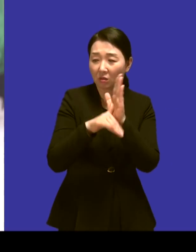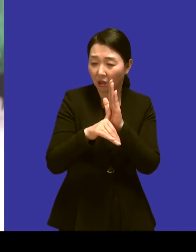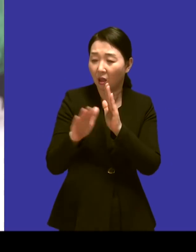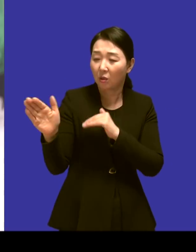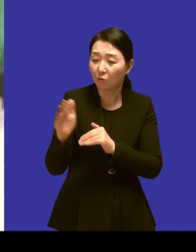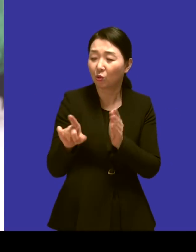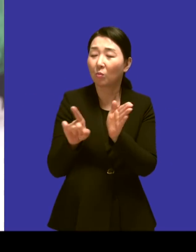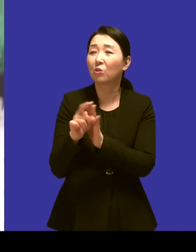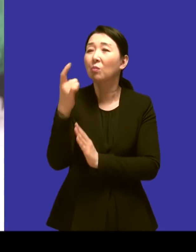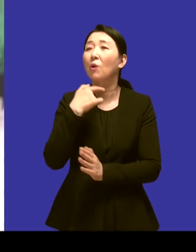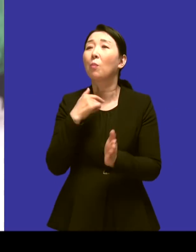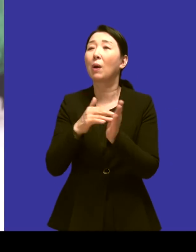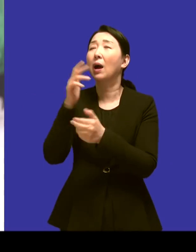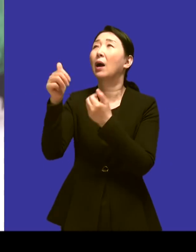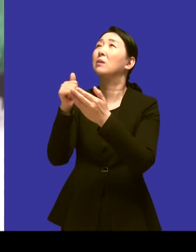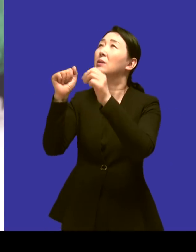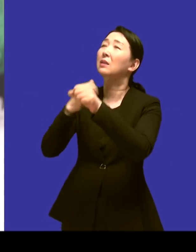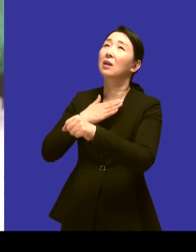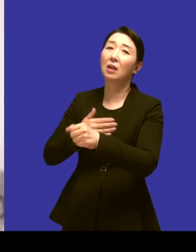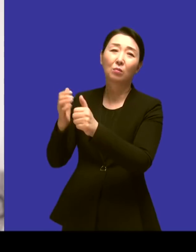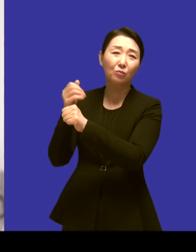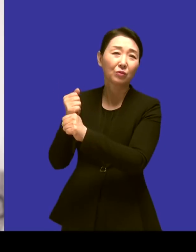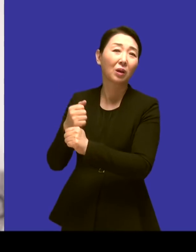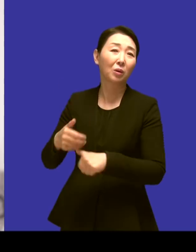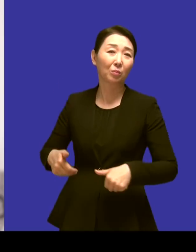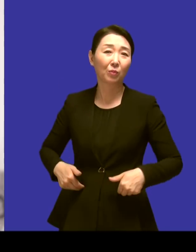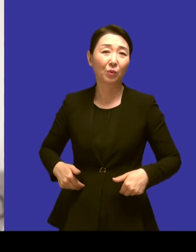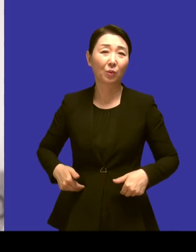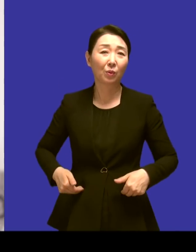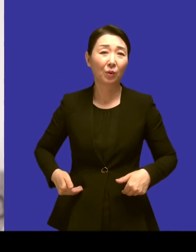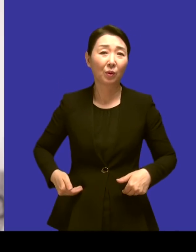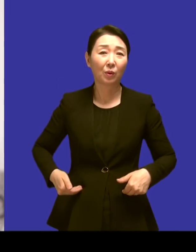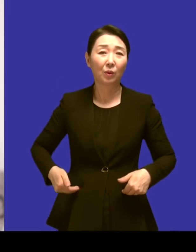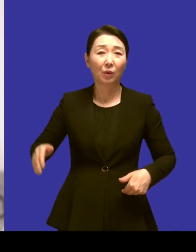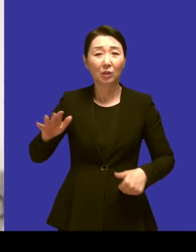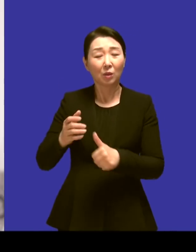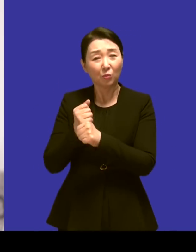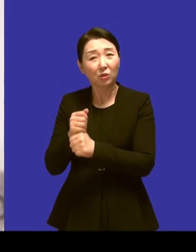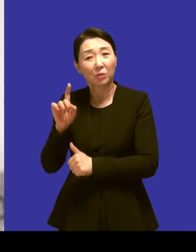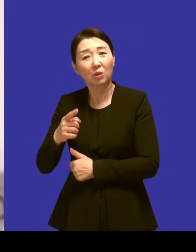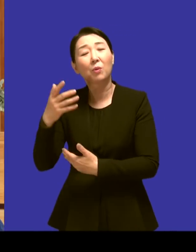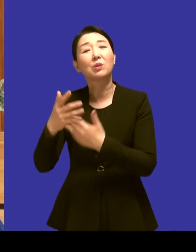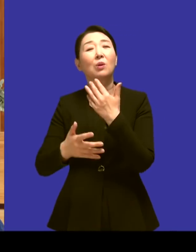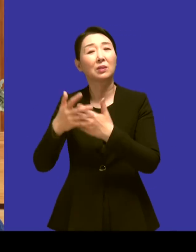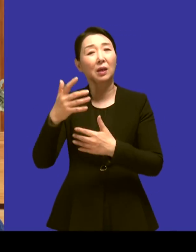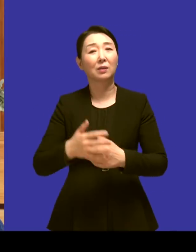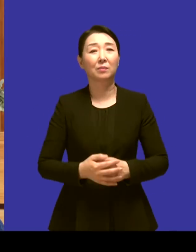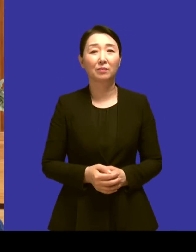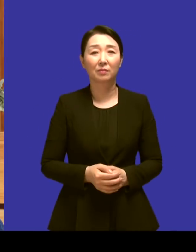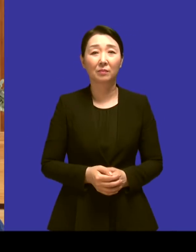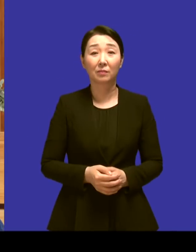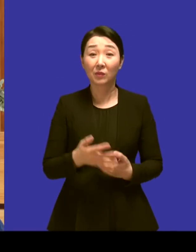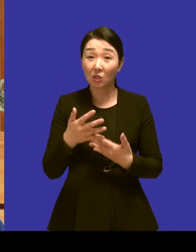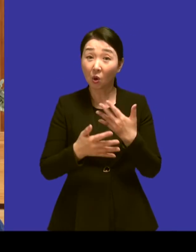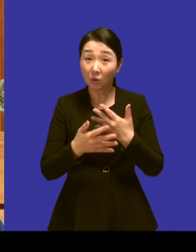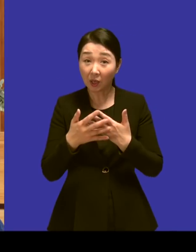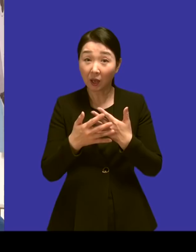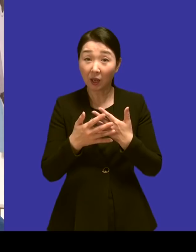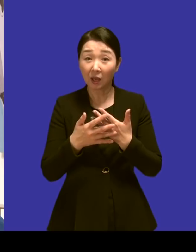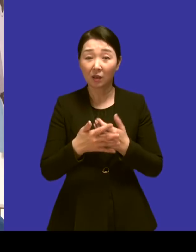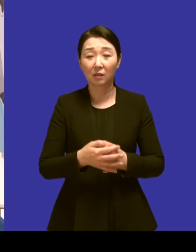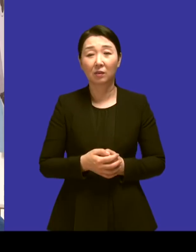네. 하나님이 있다는 거 알고 있으니까 어떻게 붙잡아야 되는데 그 붙잡을 수 있었던 게 영상이었던 것 같아요. 영상? 네,